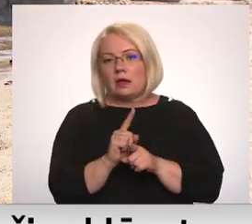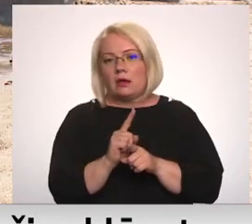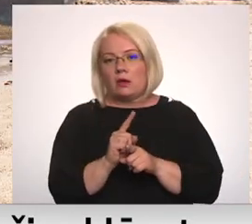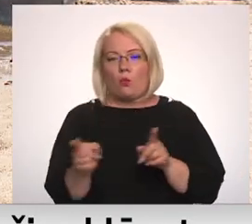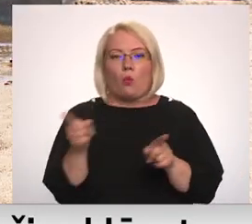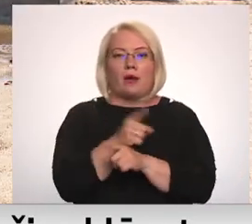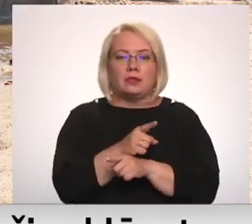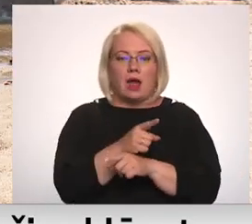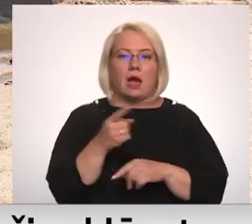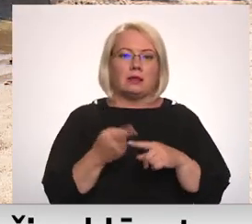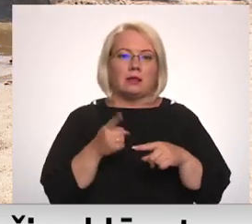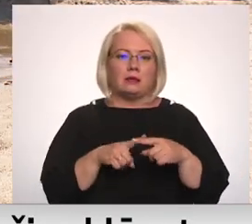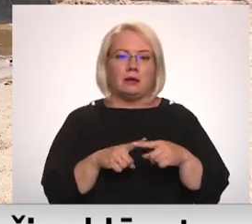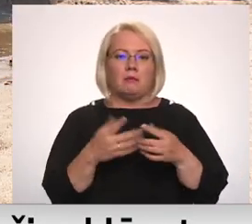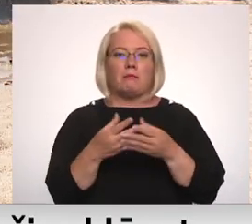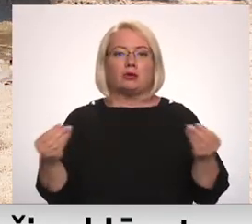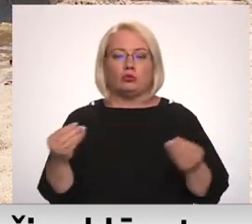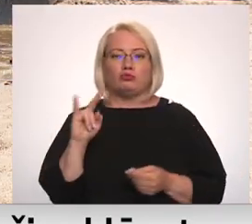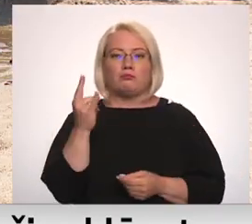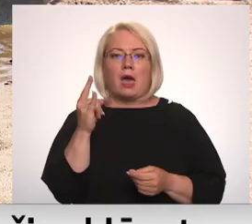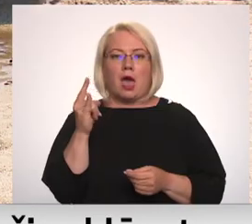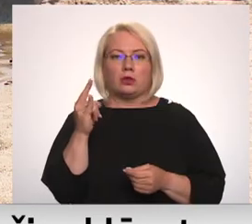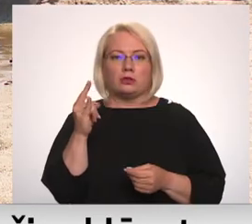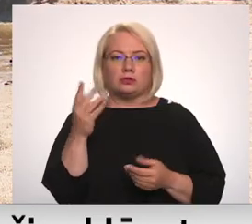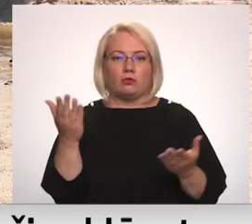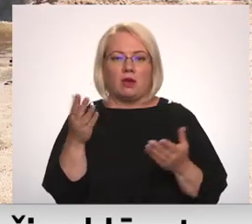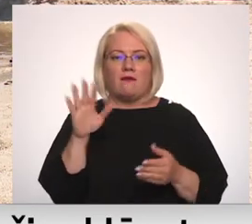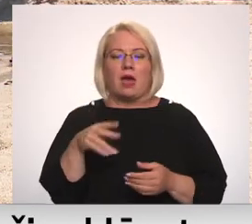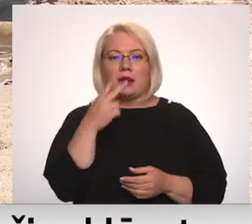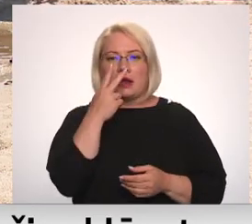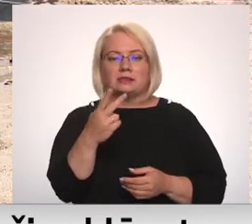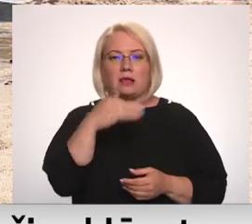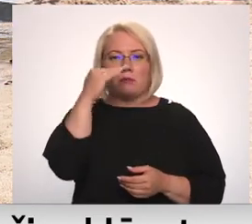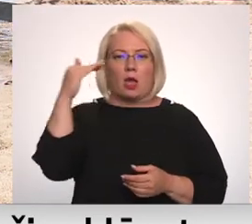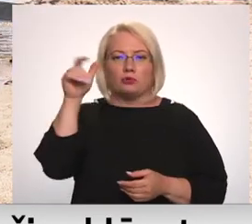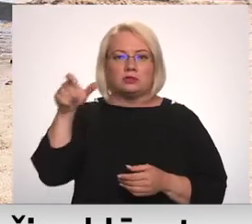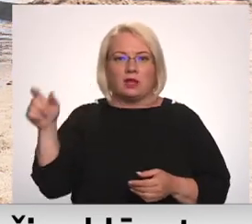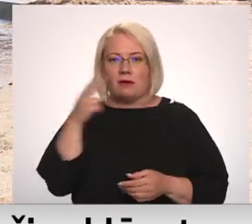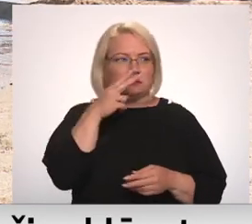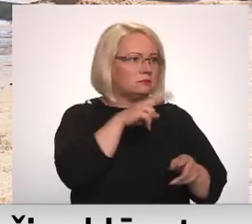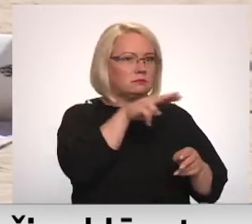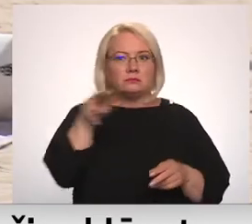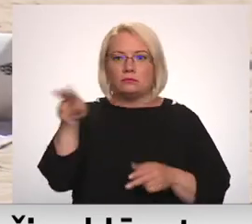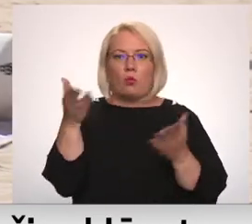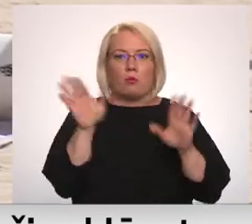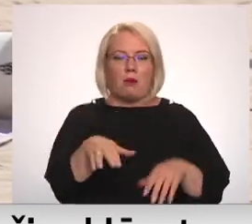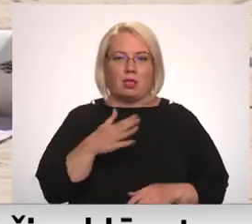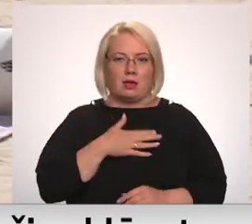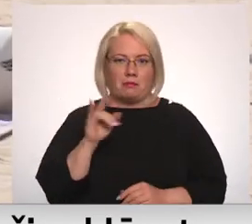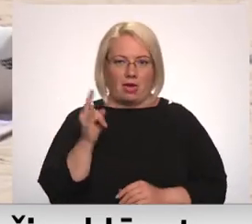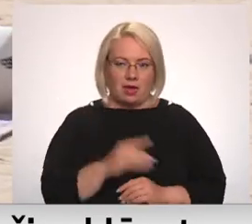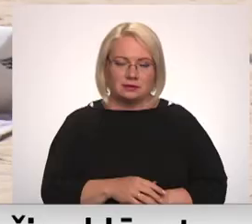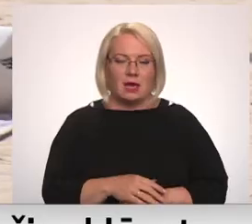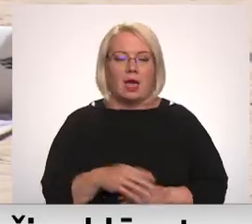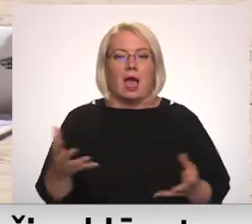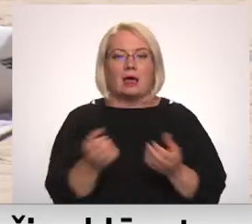vai arī ir otrādi atveda pazudušu bērnu. Var redzēt, kurš pieaugušais cilvēks tramīgi skatās apkārt. Glābējs novērojis,